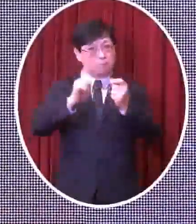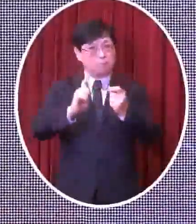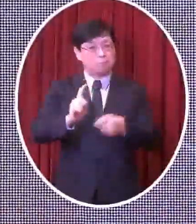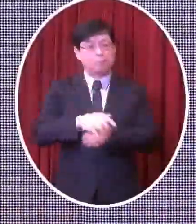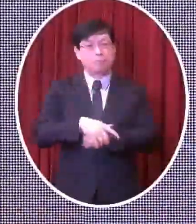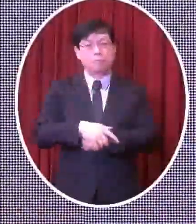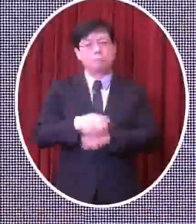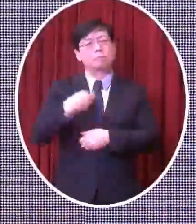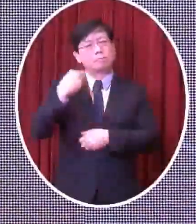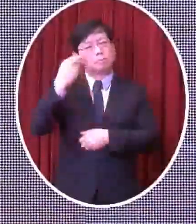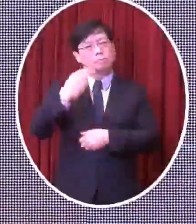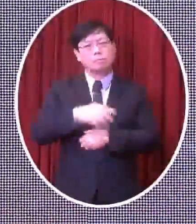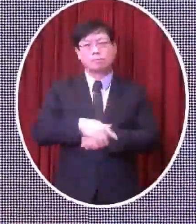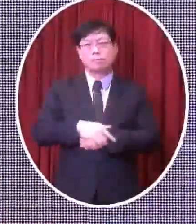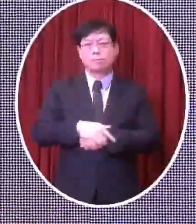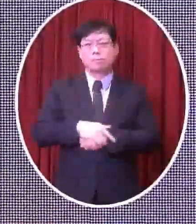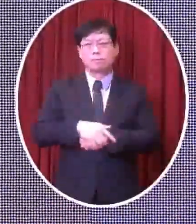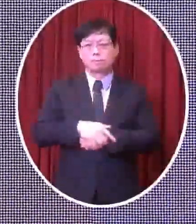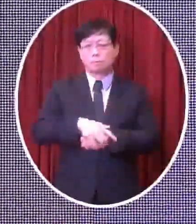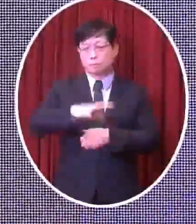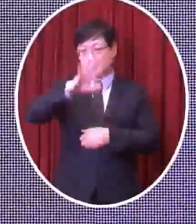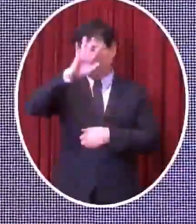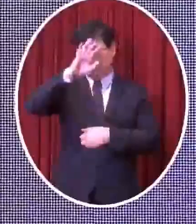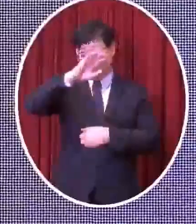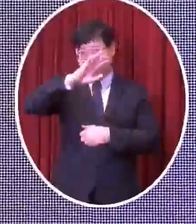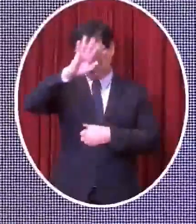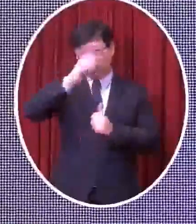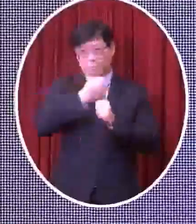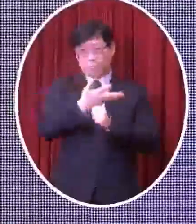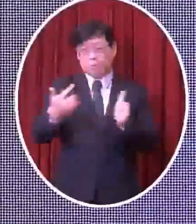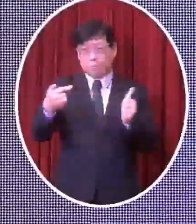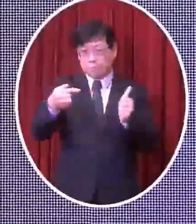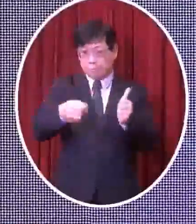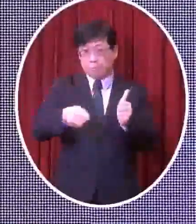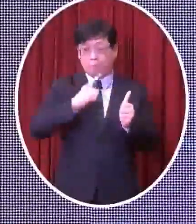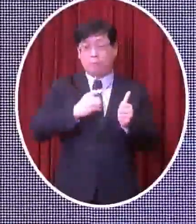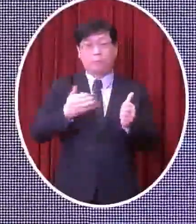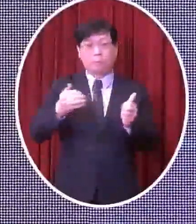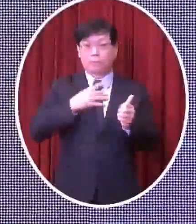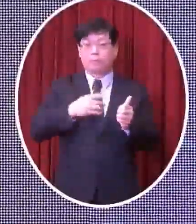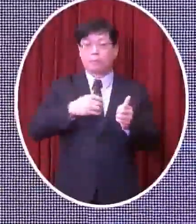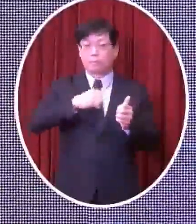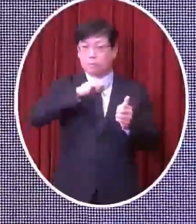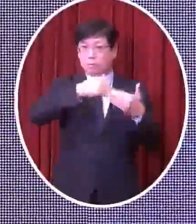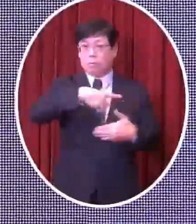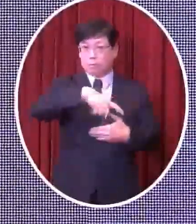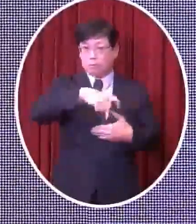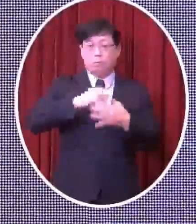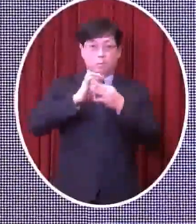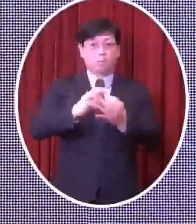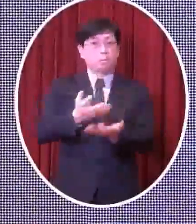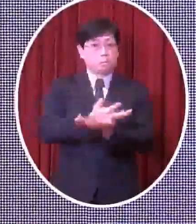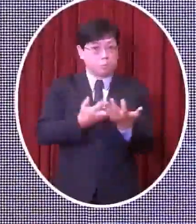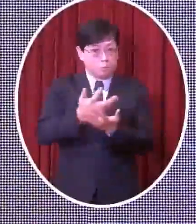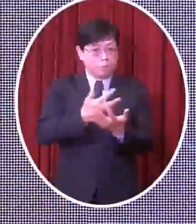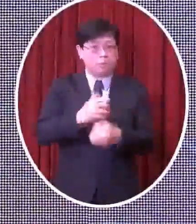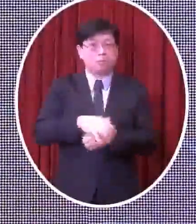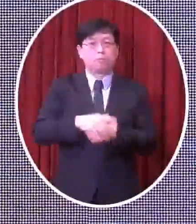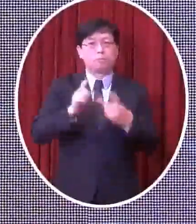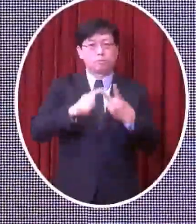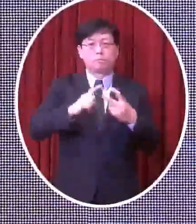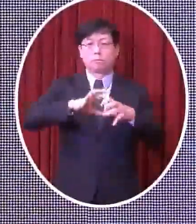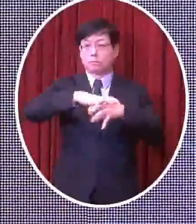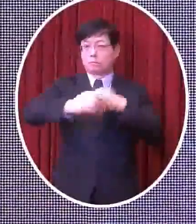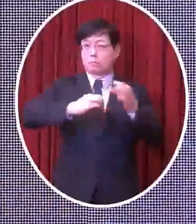呢？我觉得疫后两岸人民恢复健康而有序的交流，那么还有在全